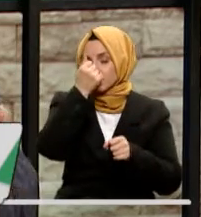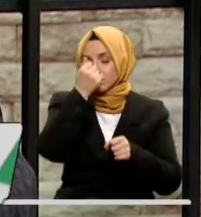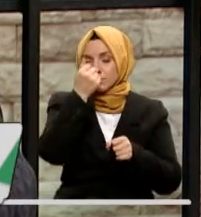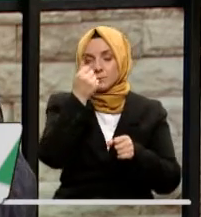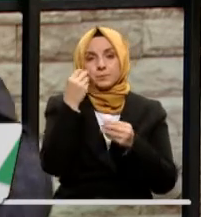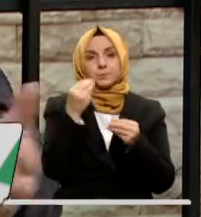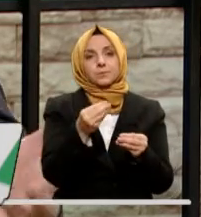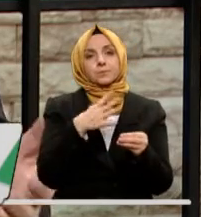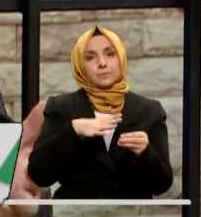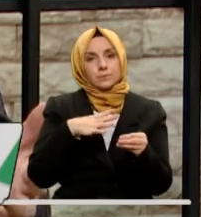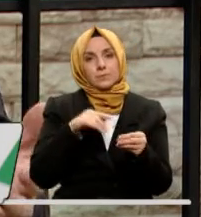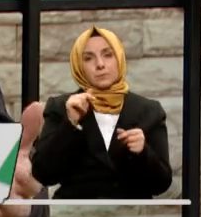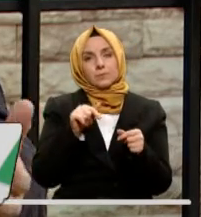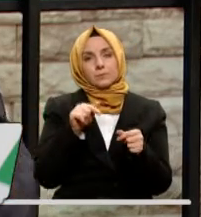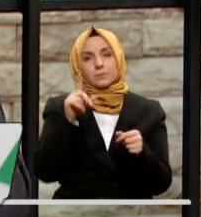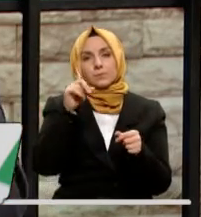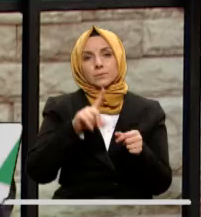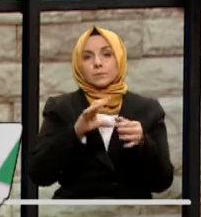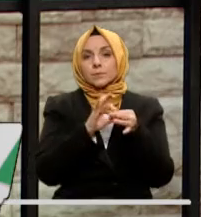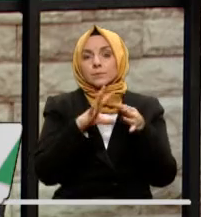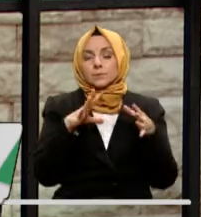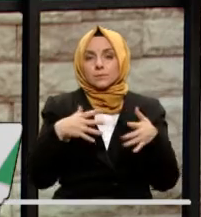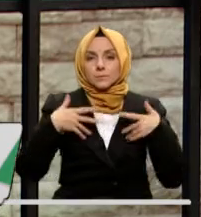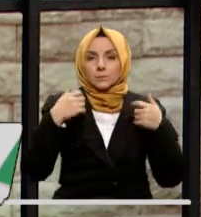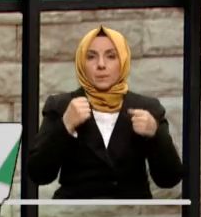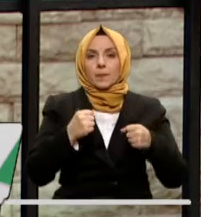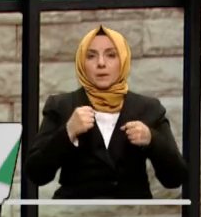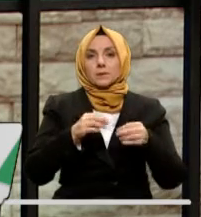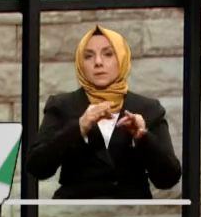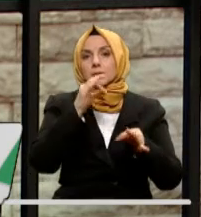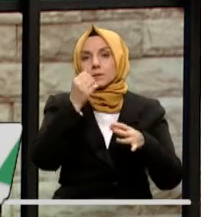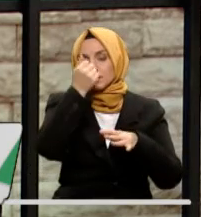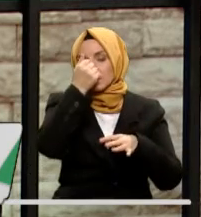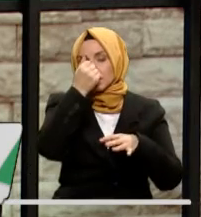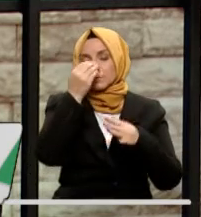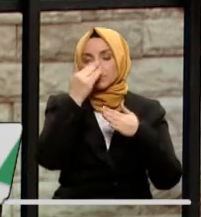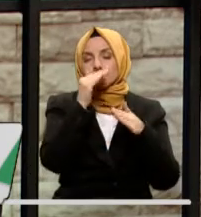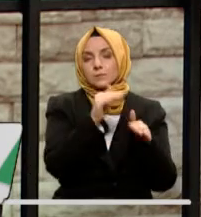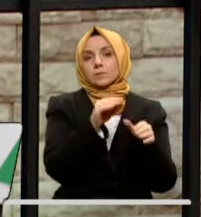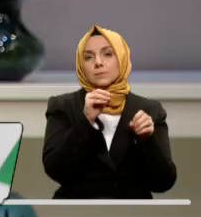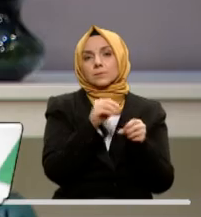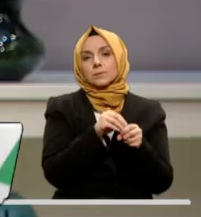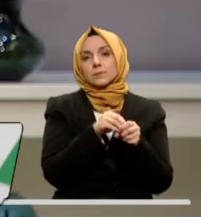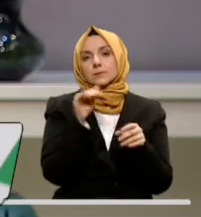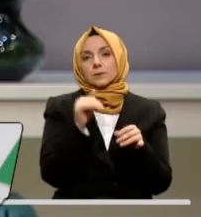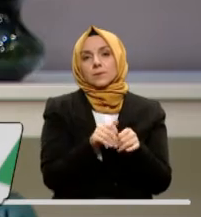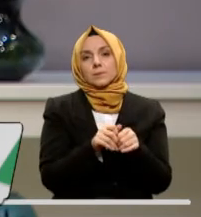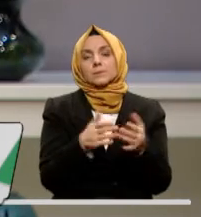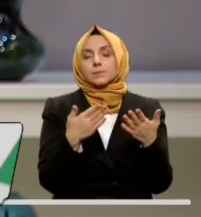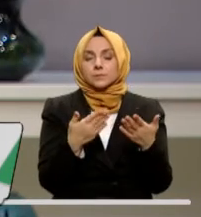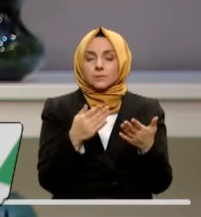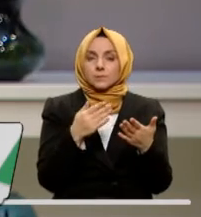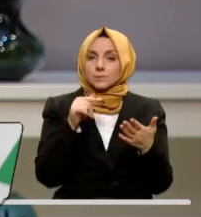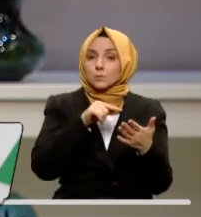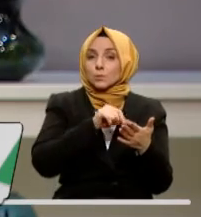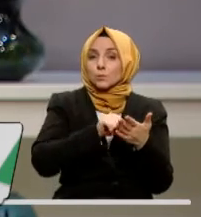tek bir yolu var kan bağışı sağlıklı vatandaşlarımızı kan bağışına gelmesi Evet dersek Şimdi sizin tüm Bu